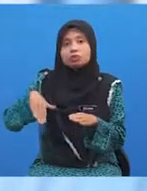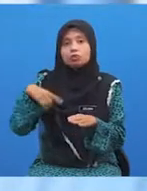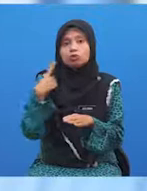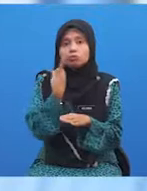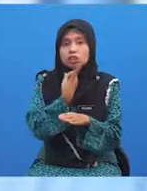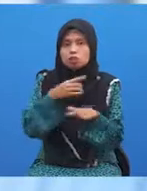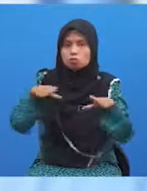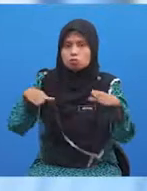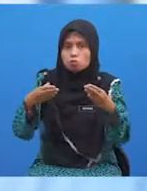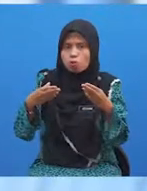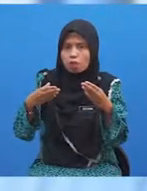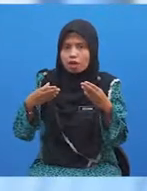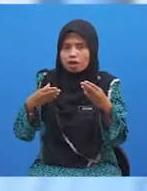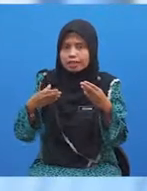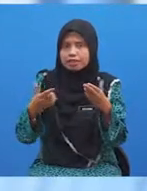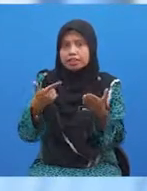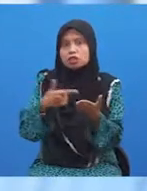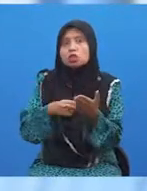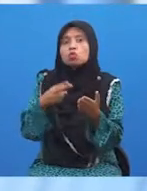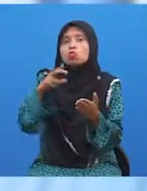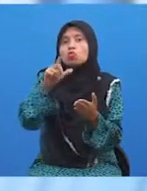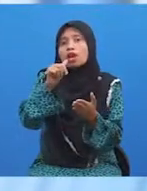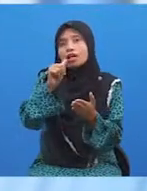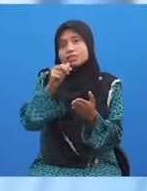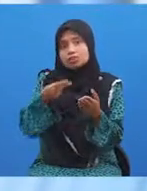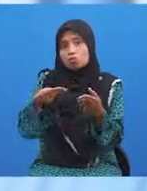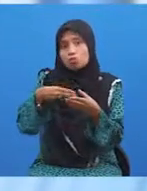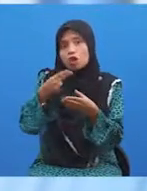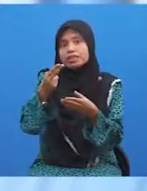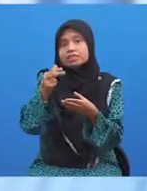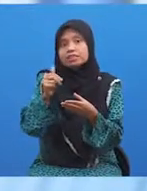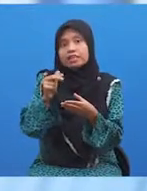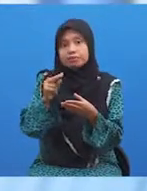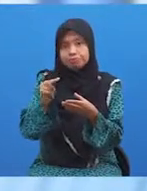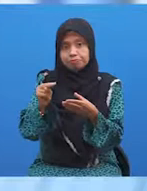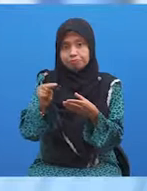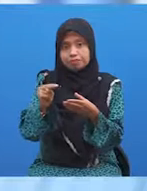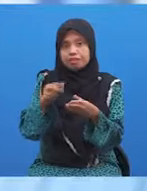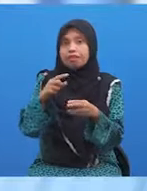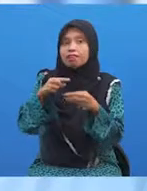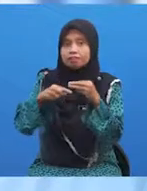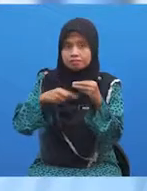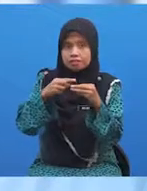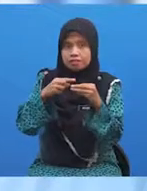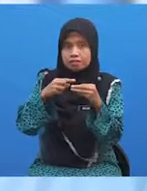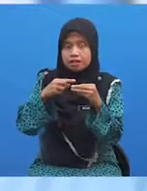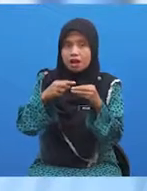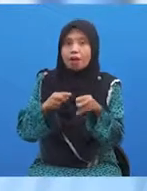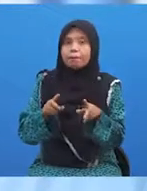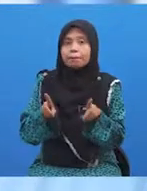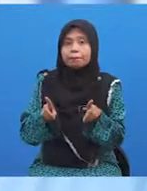kita membuat kupasan lebih lanjut tentang peristiwa menarik